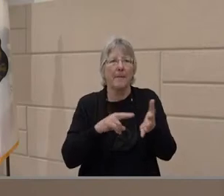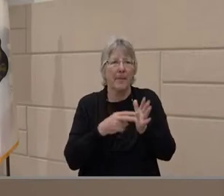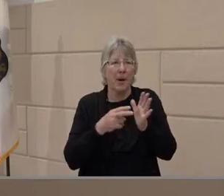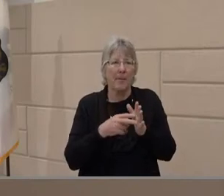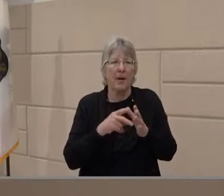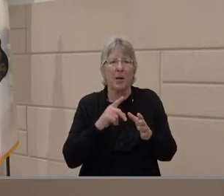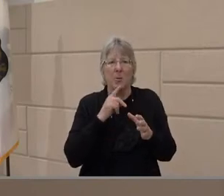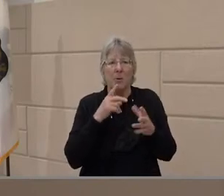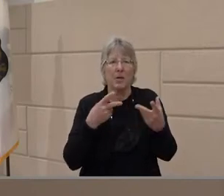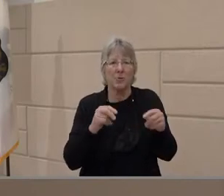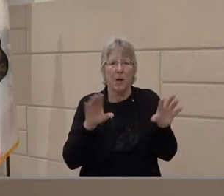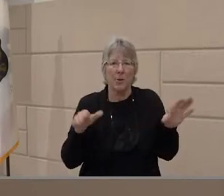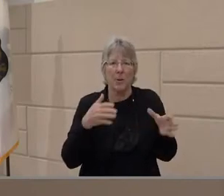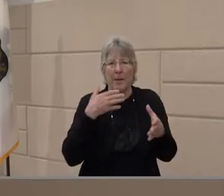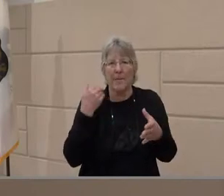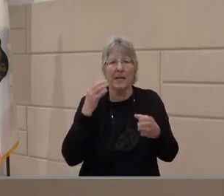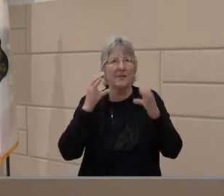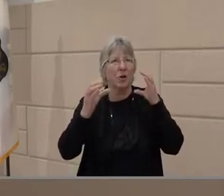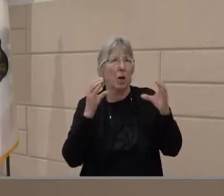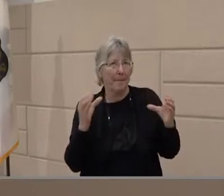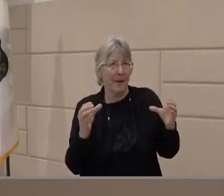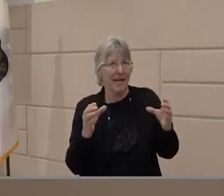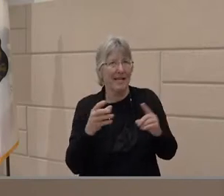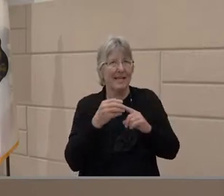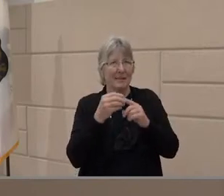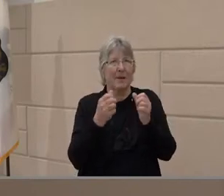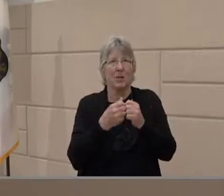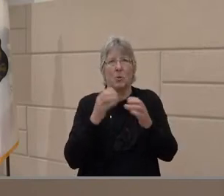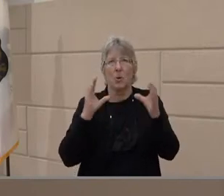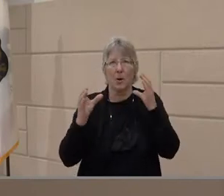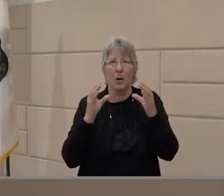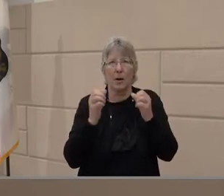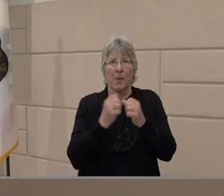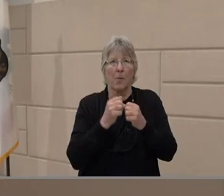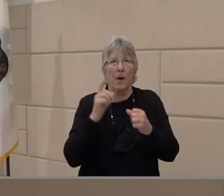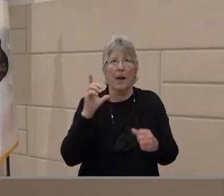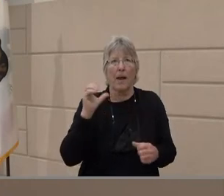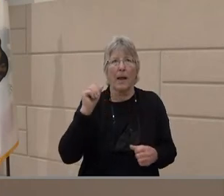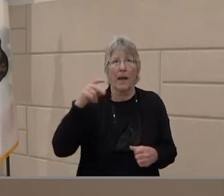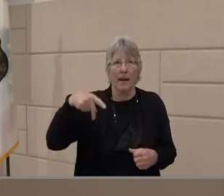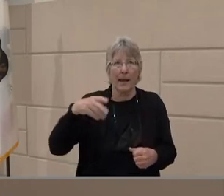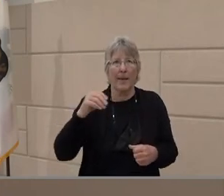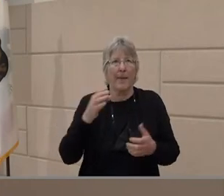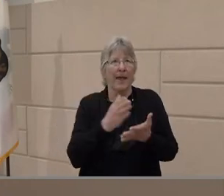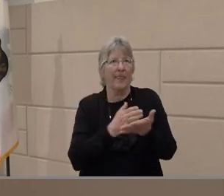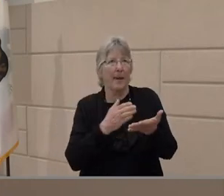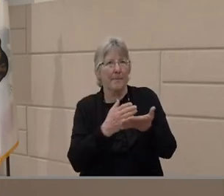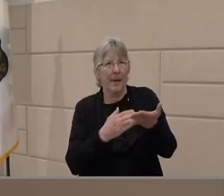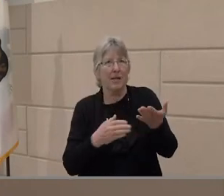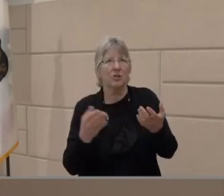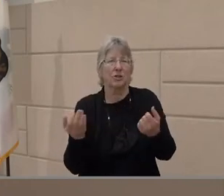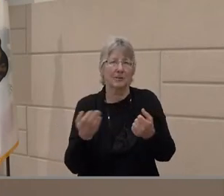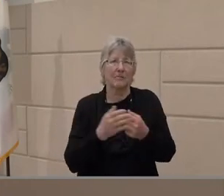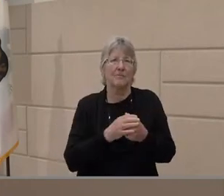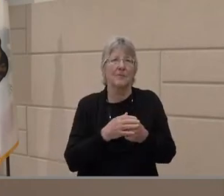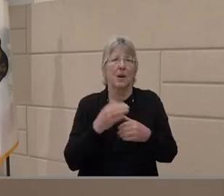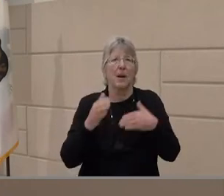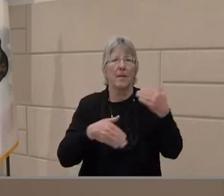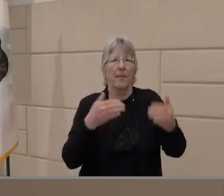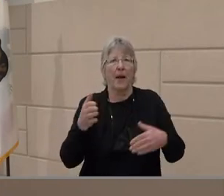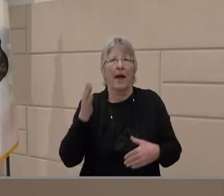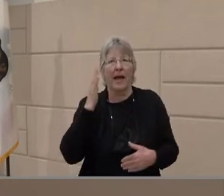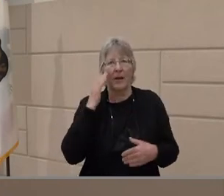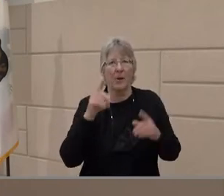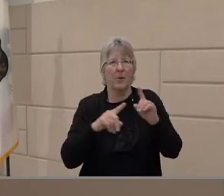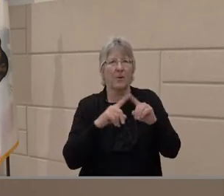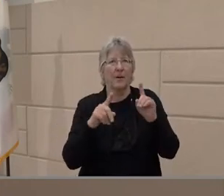ปัจจัยวิเชียยังจองบานทัวอย่างไม่กระทำเมียนการเตะตรงเครื่องนั่งฉลองฉลายตะวันตะมอกจีบเสียไปเตะตรงในขนมอัลแคบ